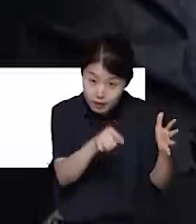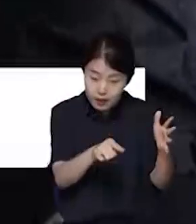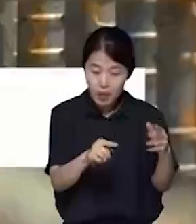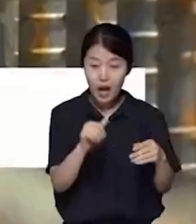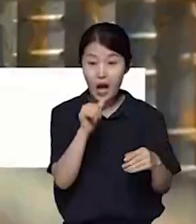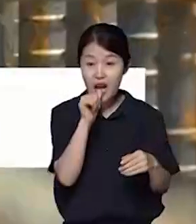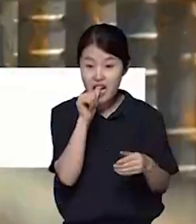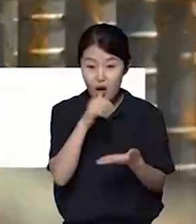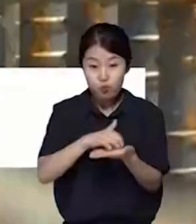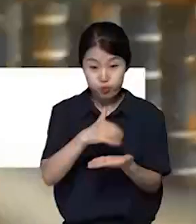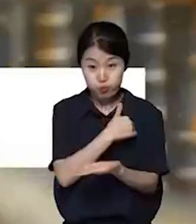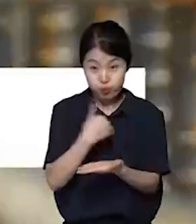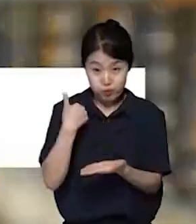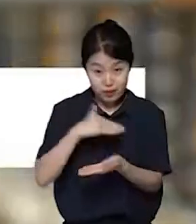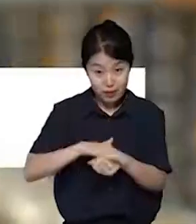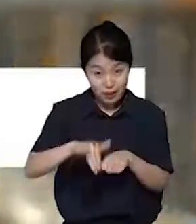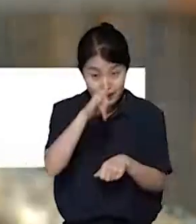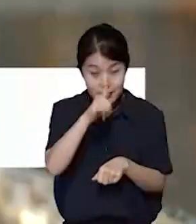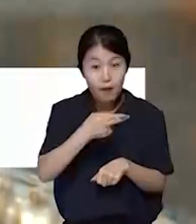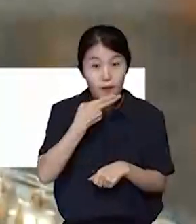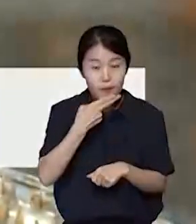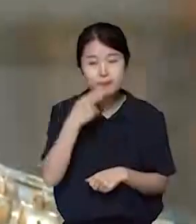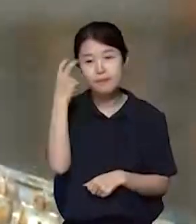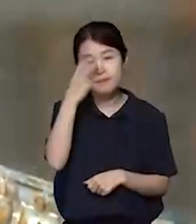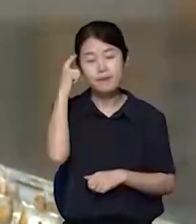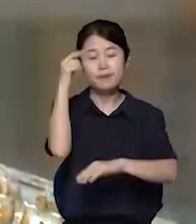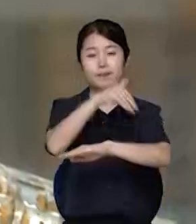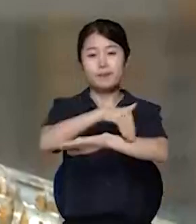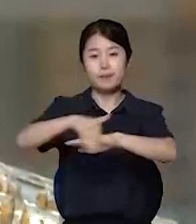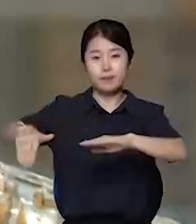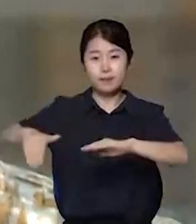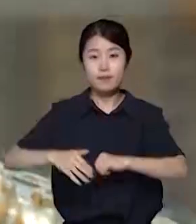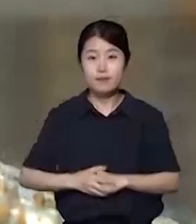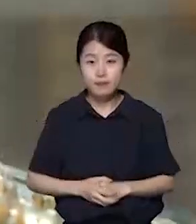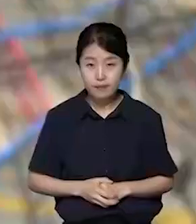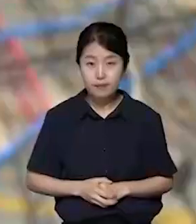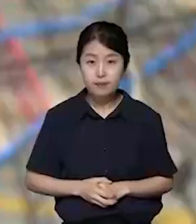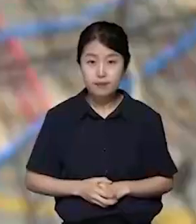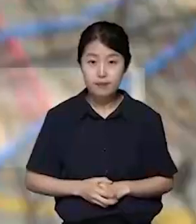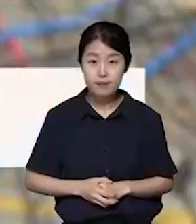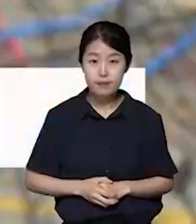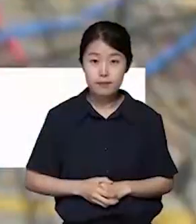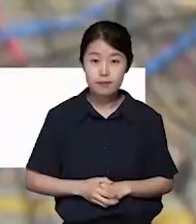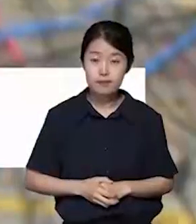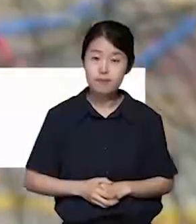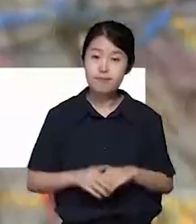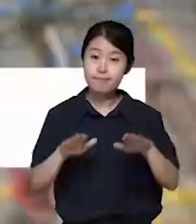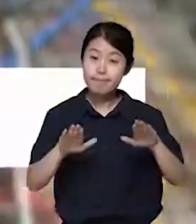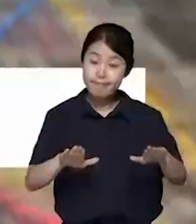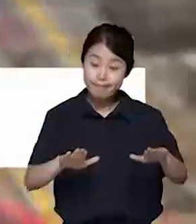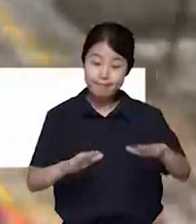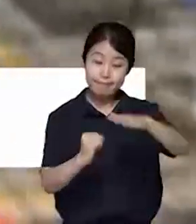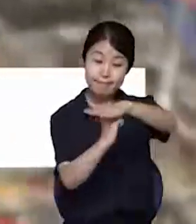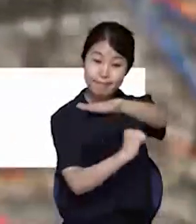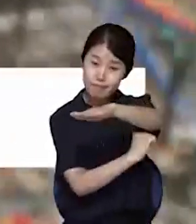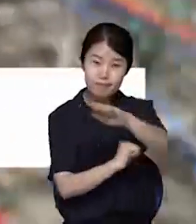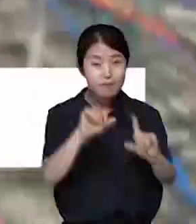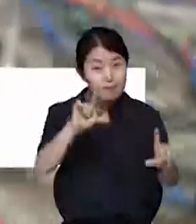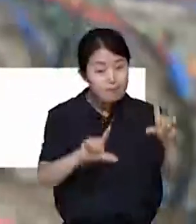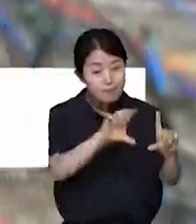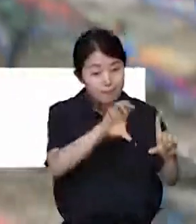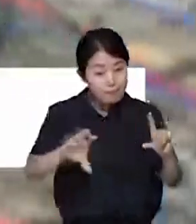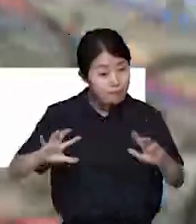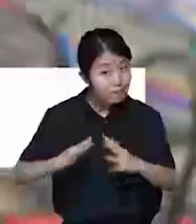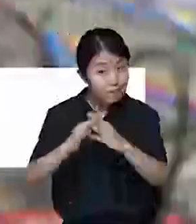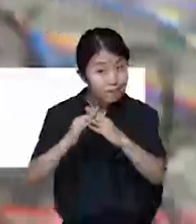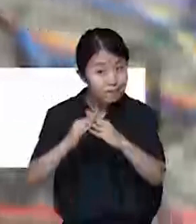시공이 적절히 이루어졌는지 정밀 점검에 나설 예정입니다. 이 무량판 구조가 문제가 없는가 전체적으로 이제